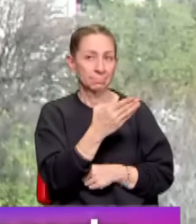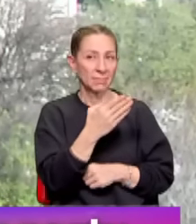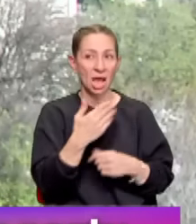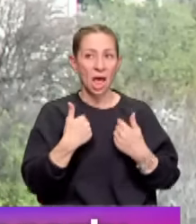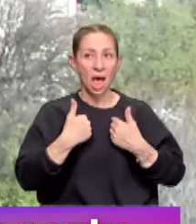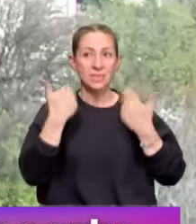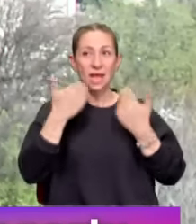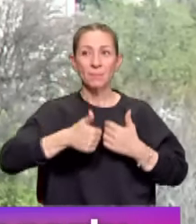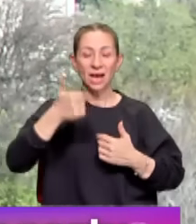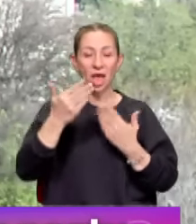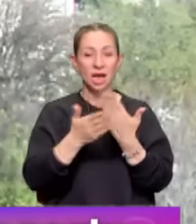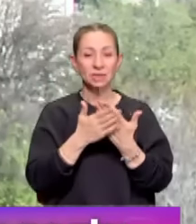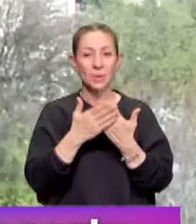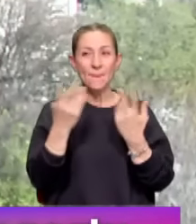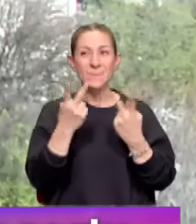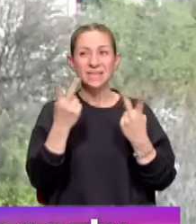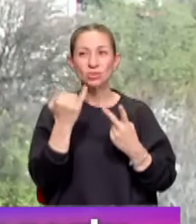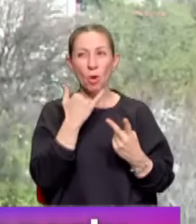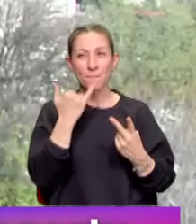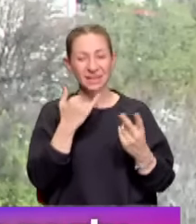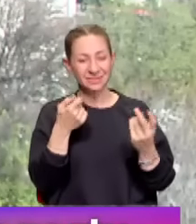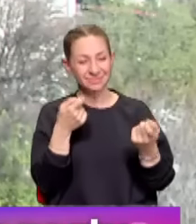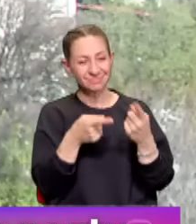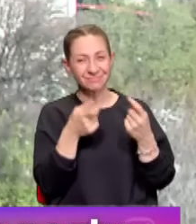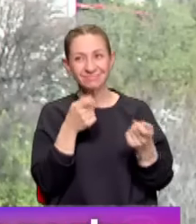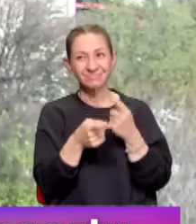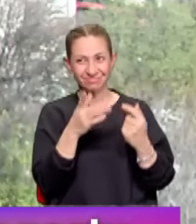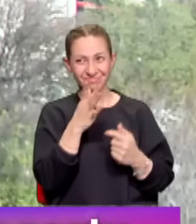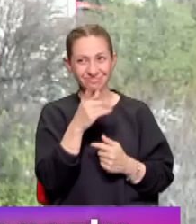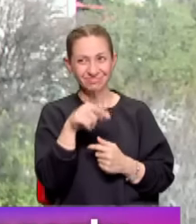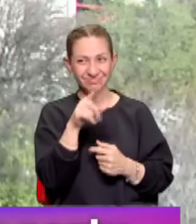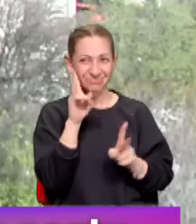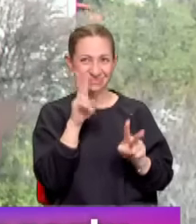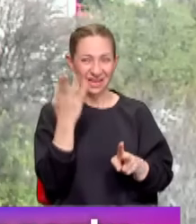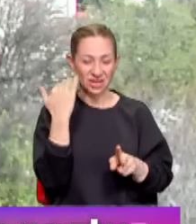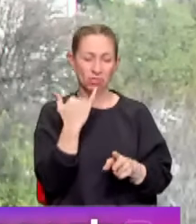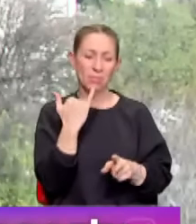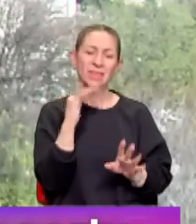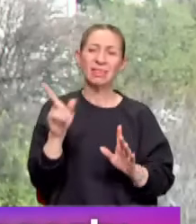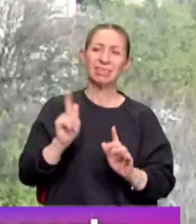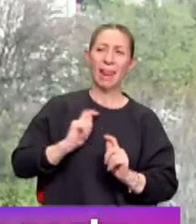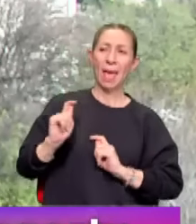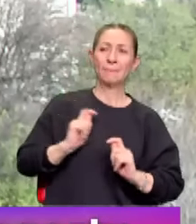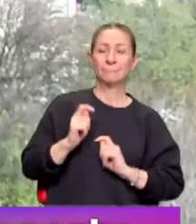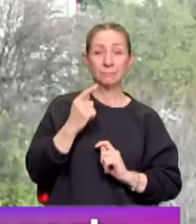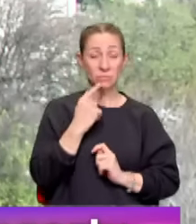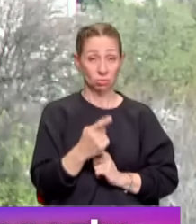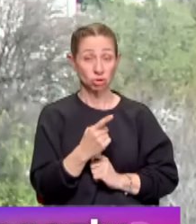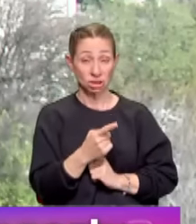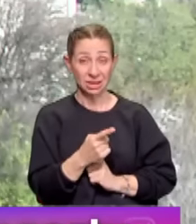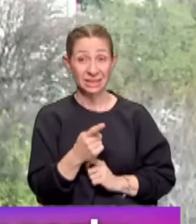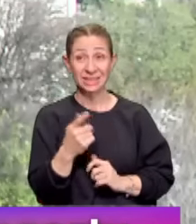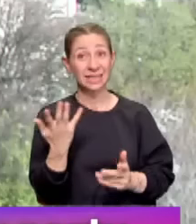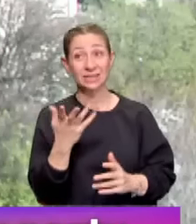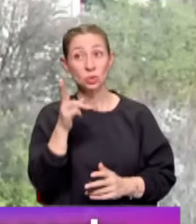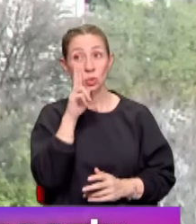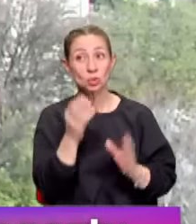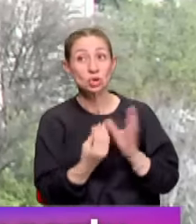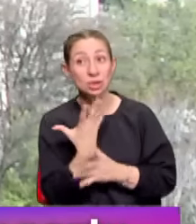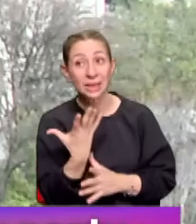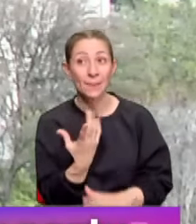Adalet Bakan Yardımcısına gelen o mesajlar ki torpil değil canım, talep de denilivermişti. nasıl